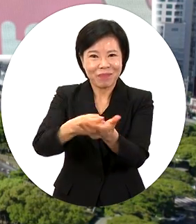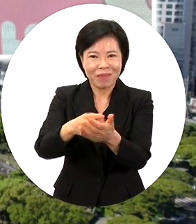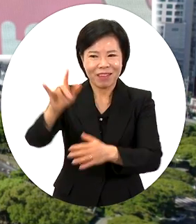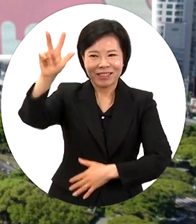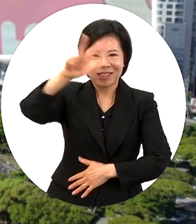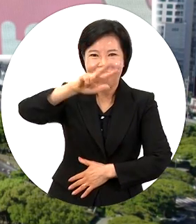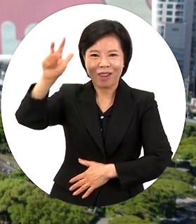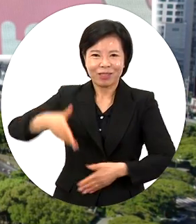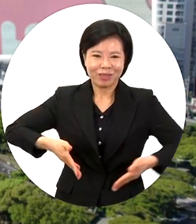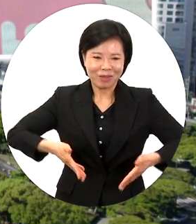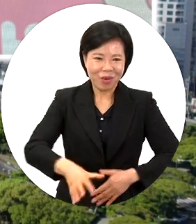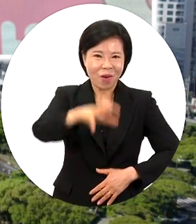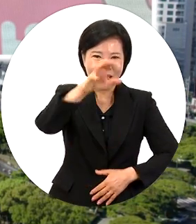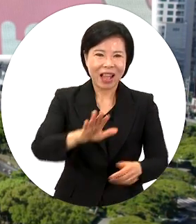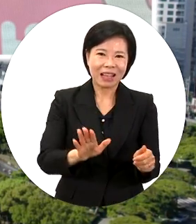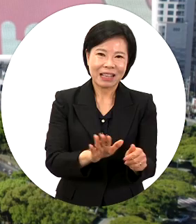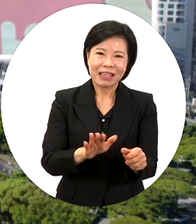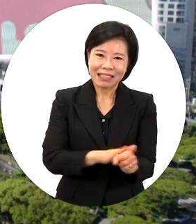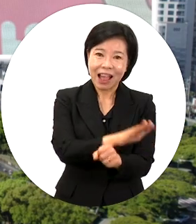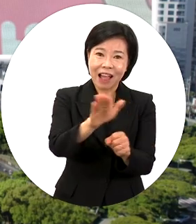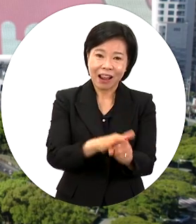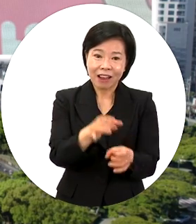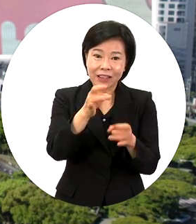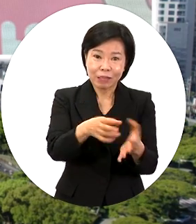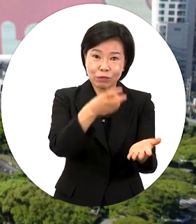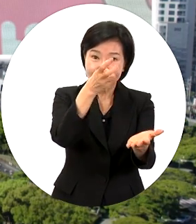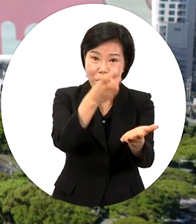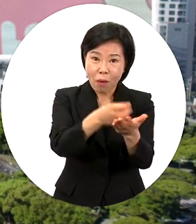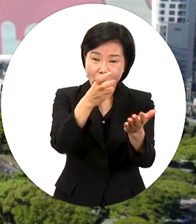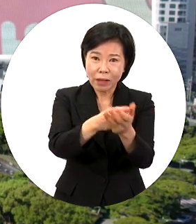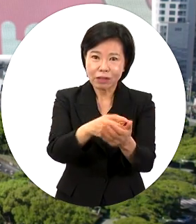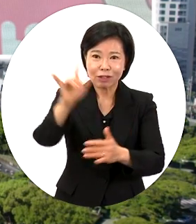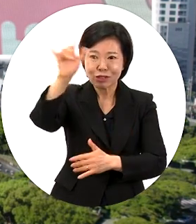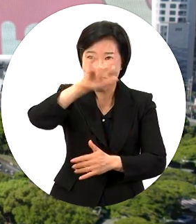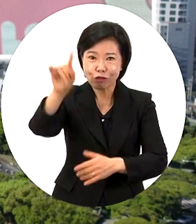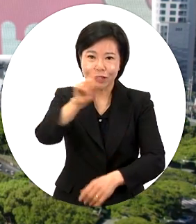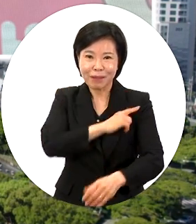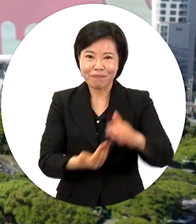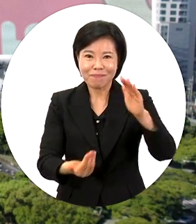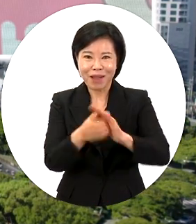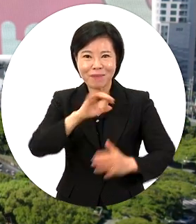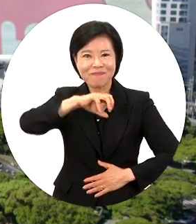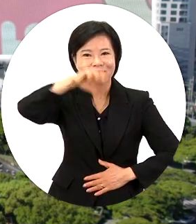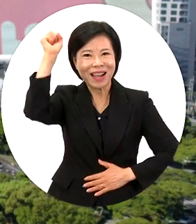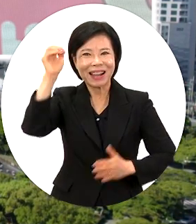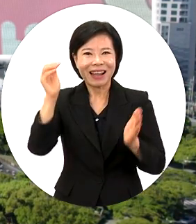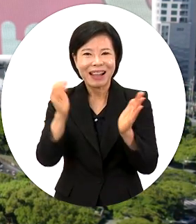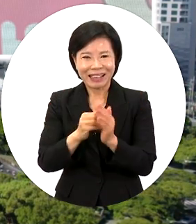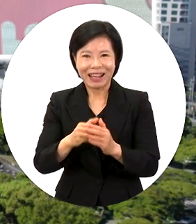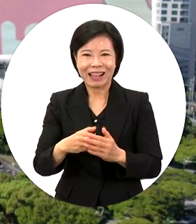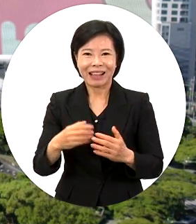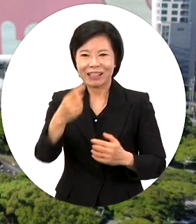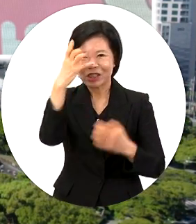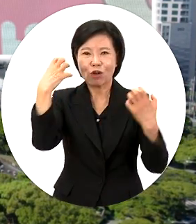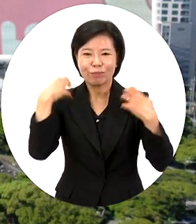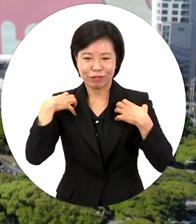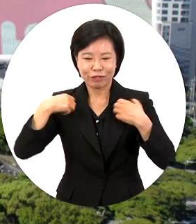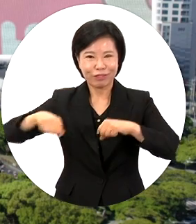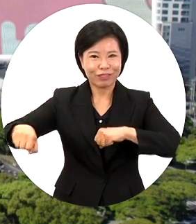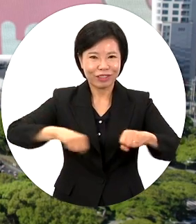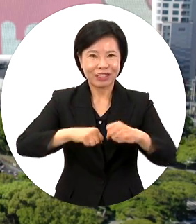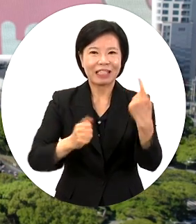제주사랑기부제가 전국 고향사랑기부제 최고 우수 사례로 선정됐습니다. 제주도는 6일 행정안전부